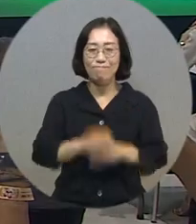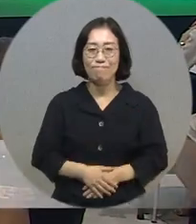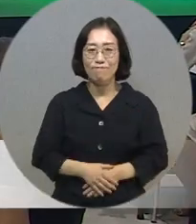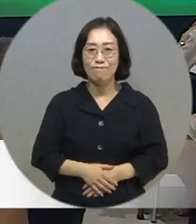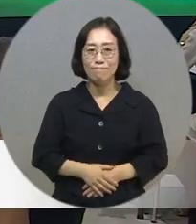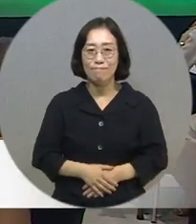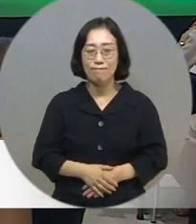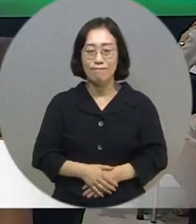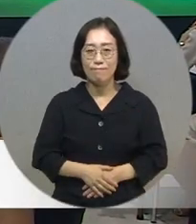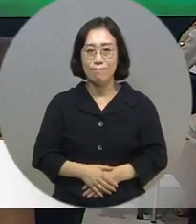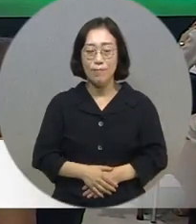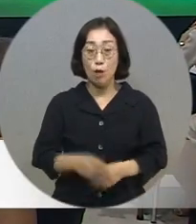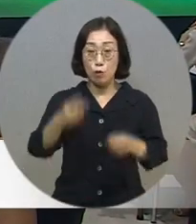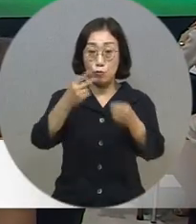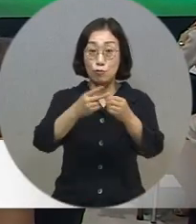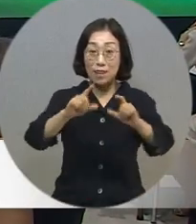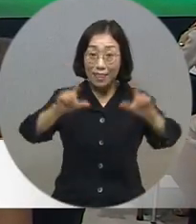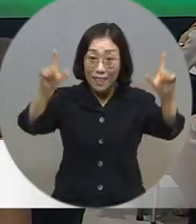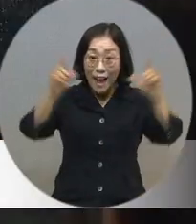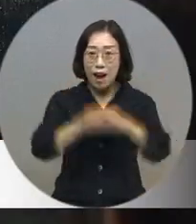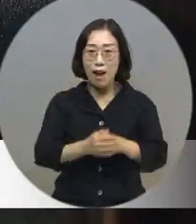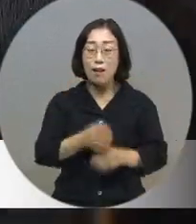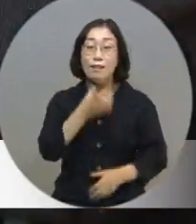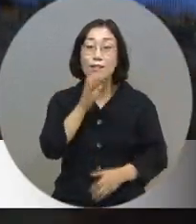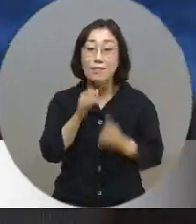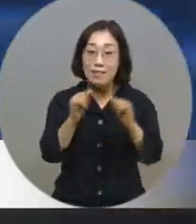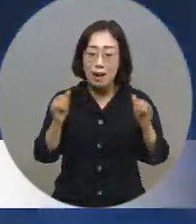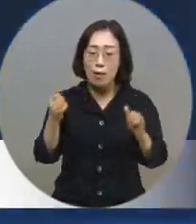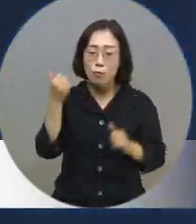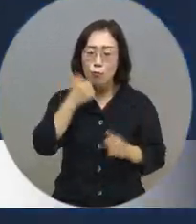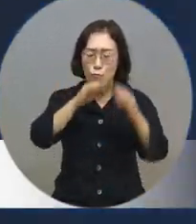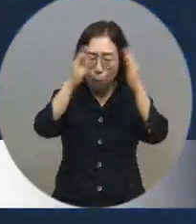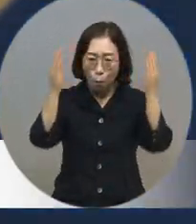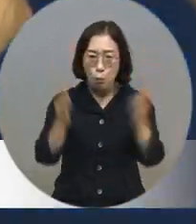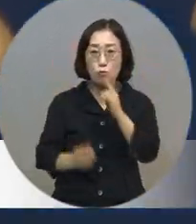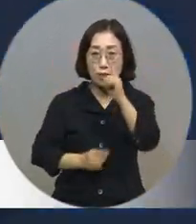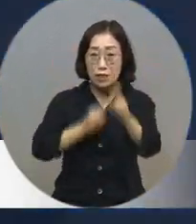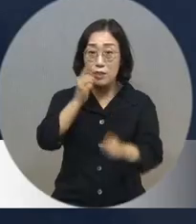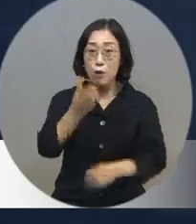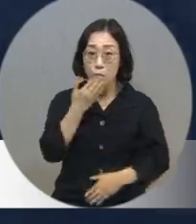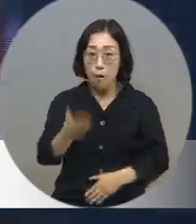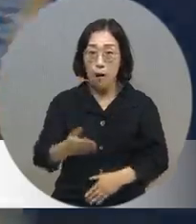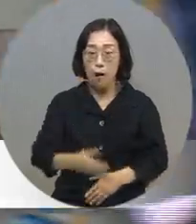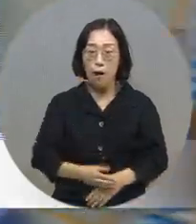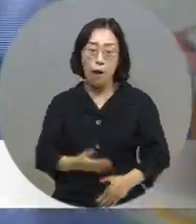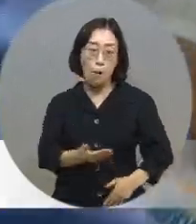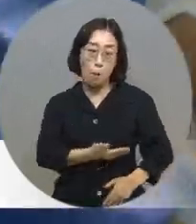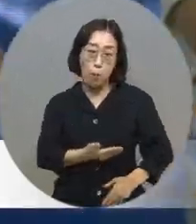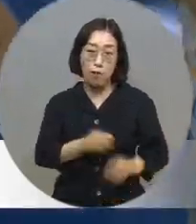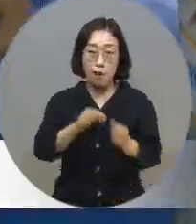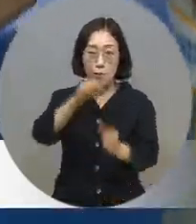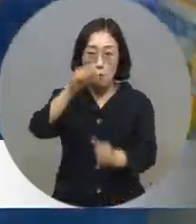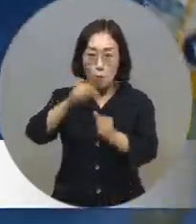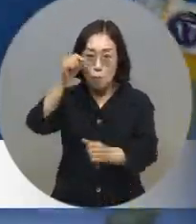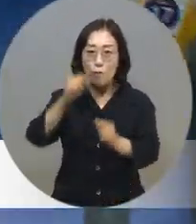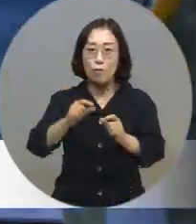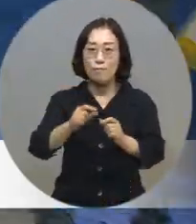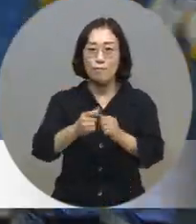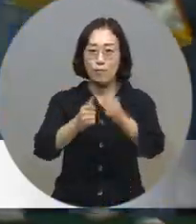행사 2일차인 26일에는 시니어라면 누구나 참여할 수 있는 시니어 코리아 선발대회 본선도 진행됐습니다.